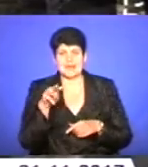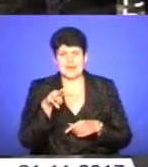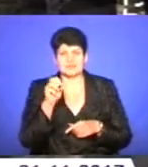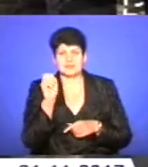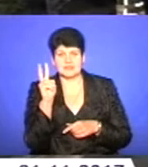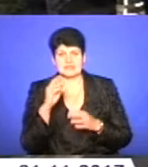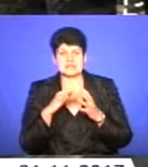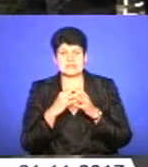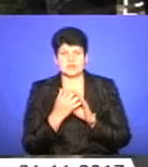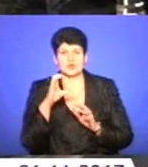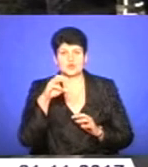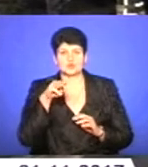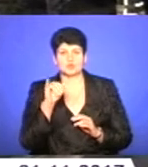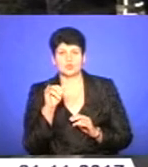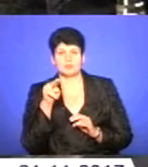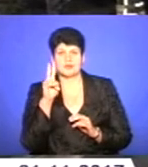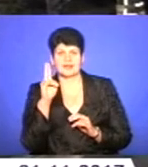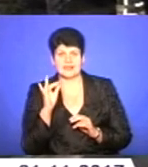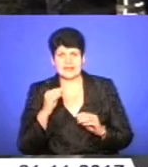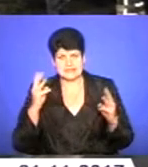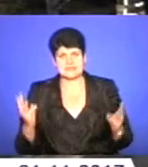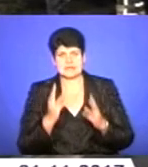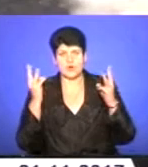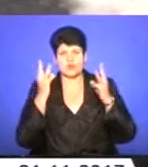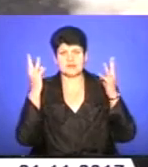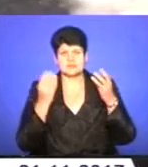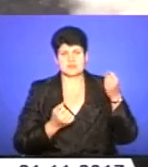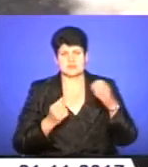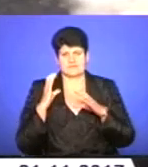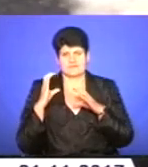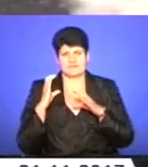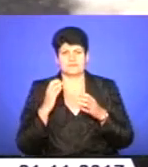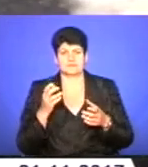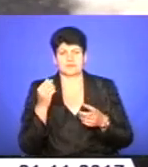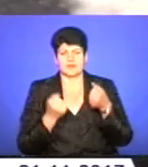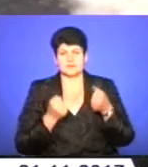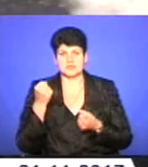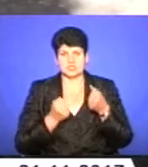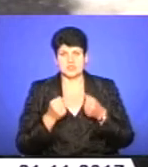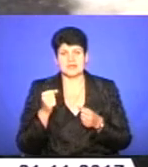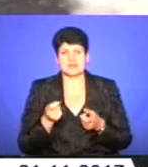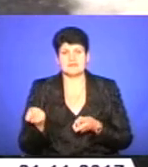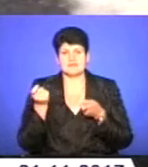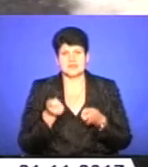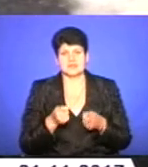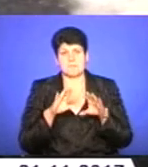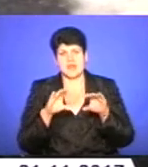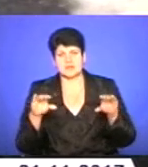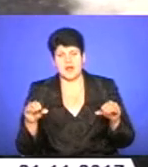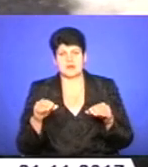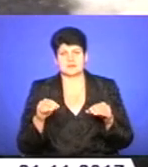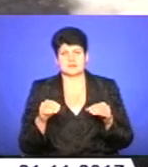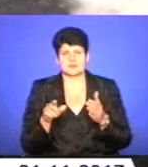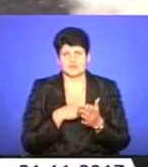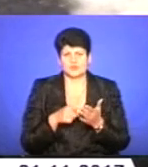Ступки та Романівка Тернопільського району загорівся вантажний автомобіль «Мерседес», який перевозив меблі, матраци та канцелярські